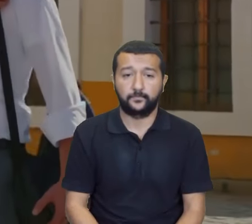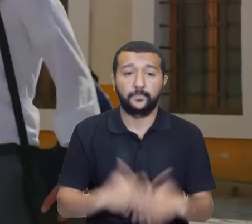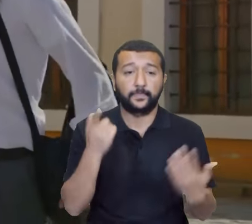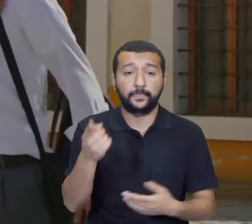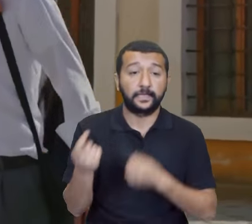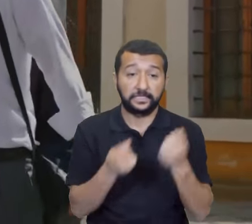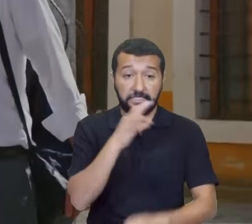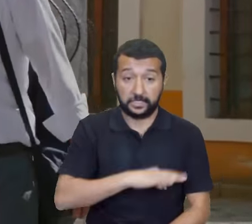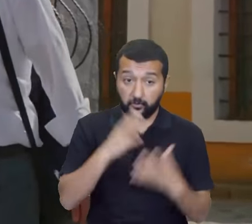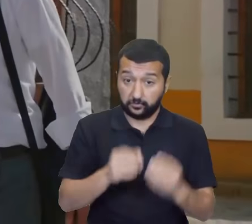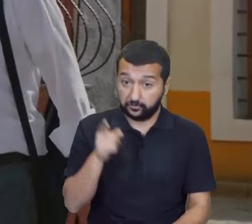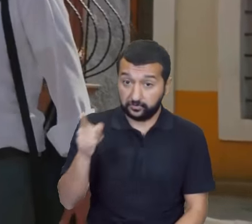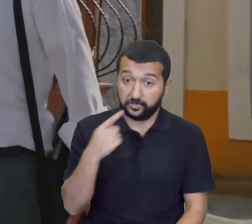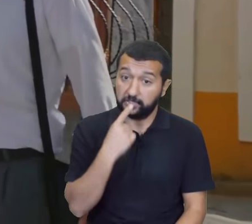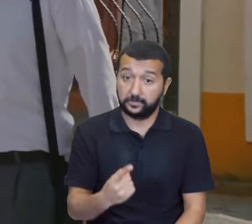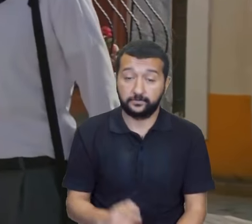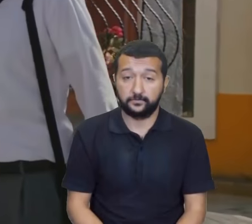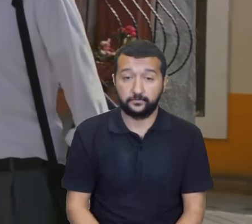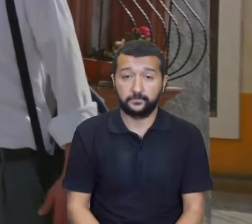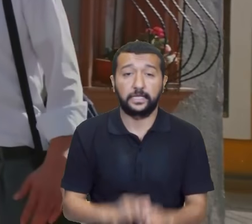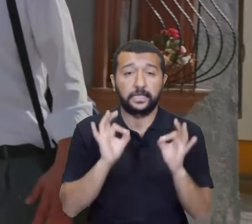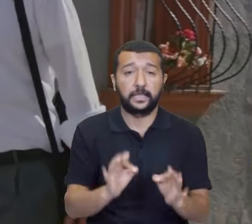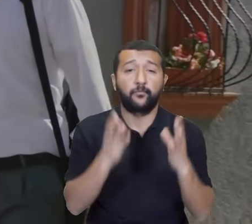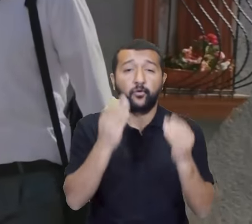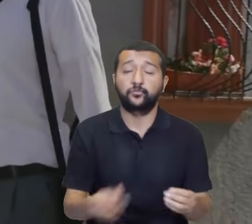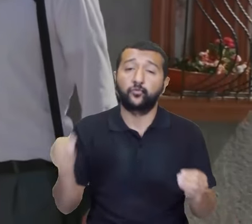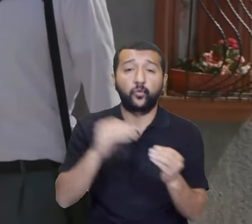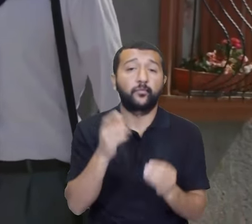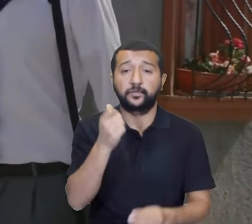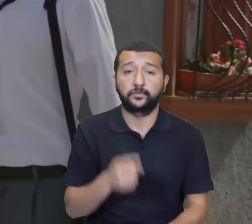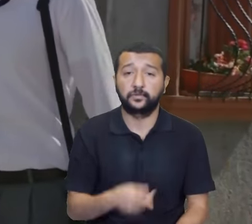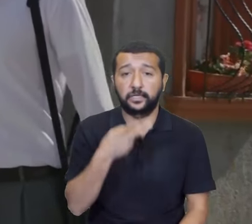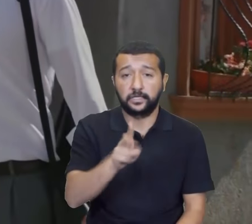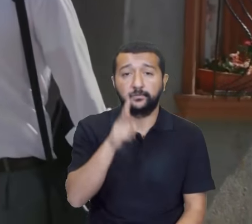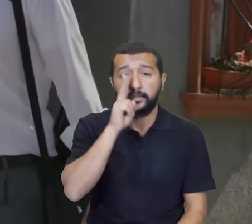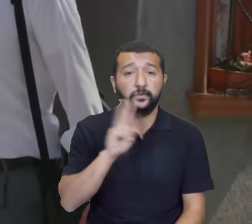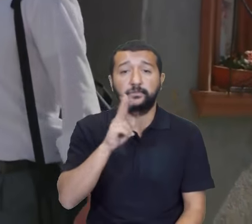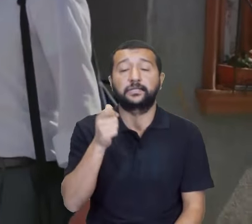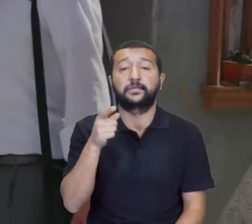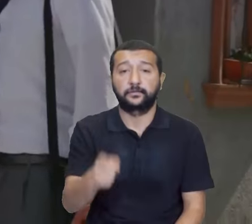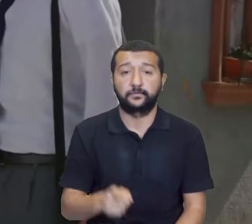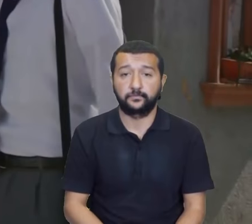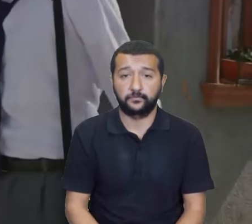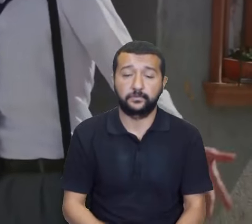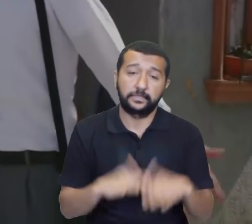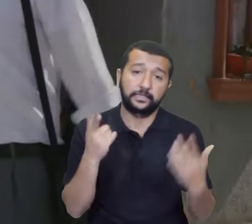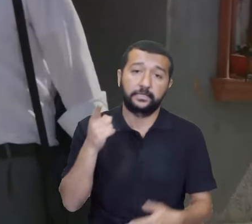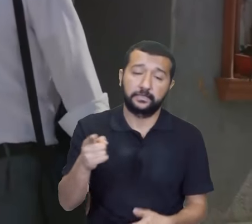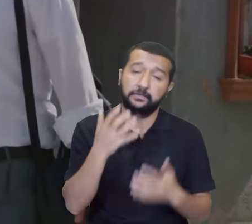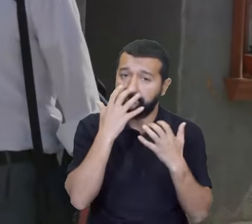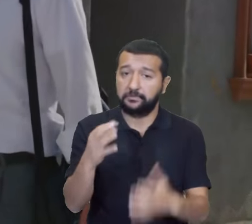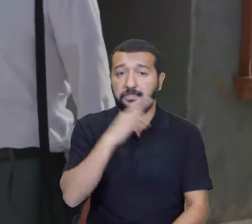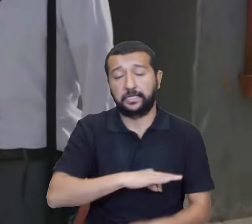Peki işlerine yarar mı dersin? Tam olarak ne kadar toplamıştık? 2220 lira. Yani